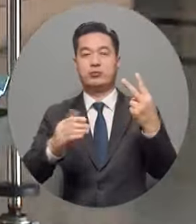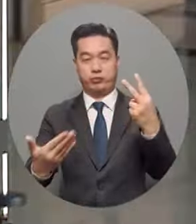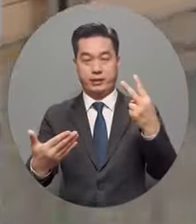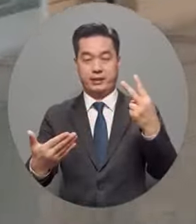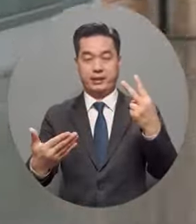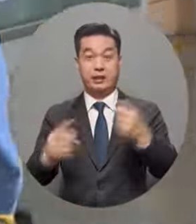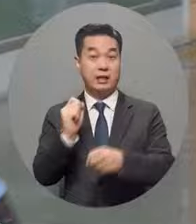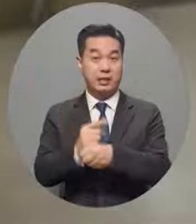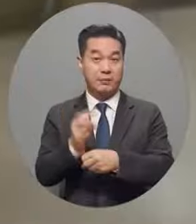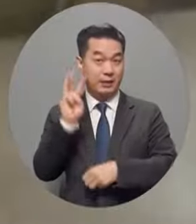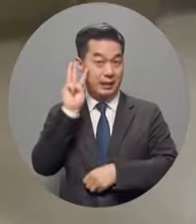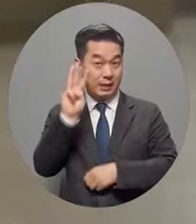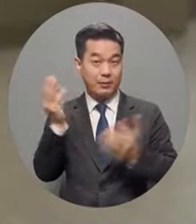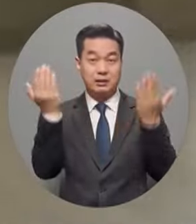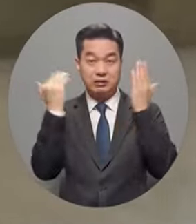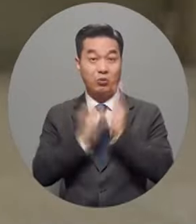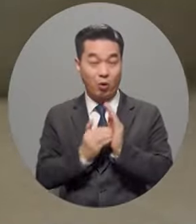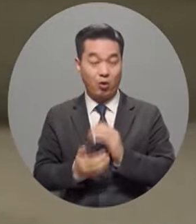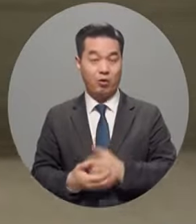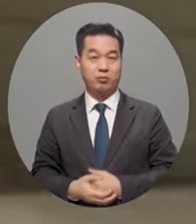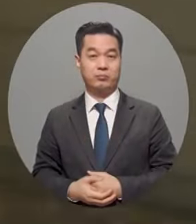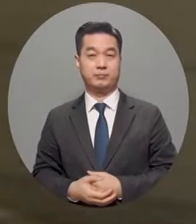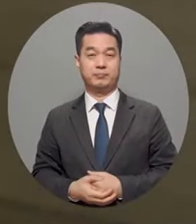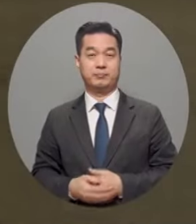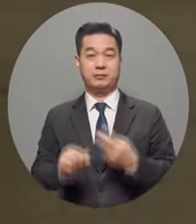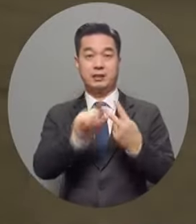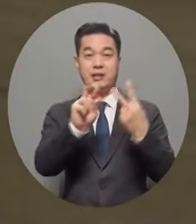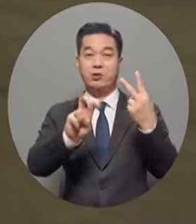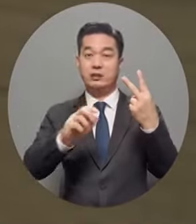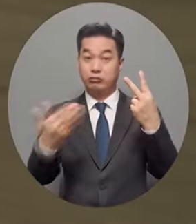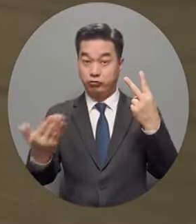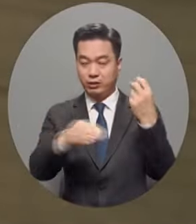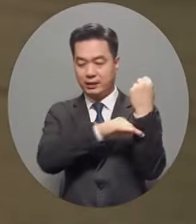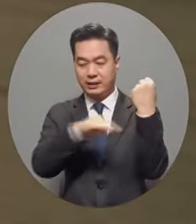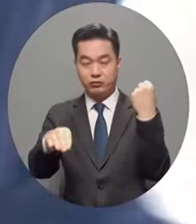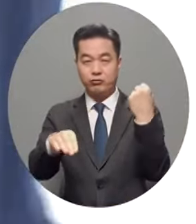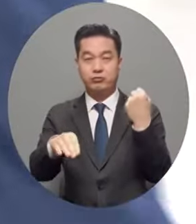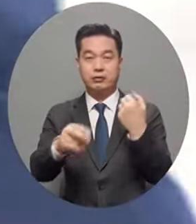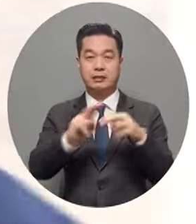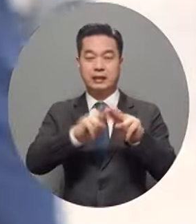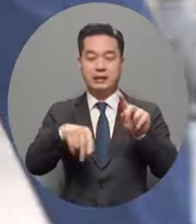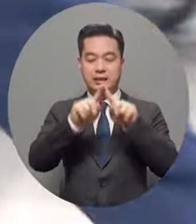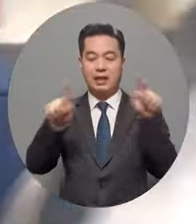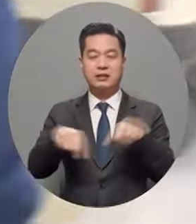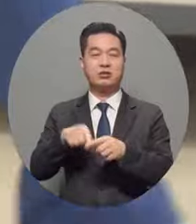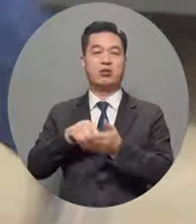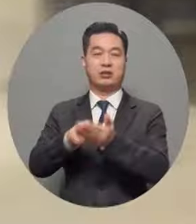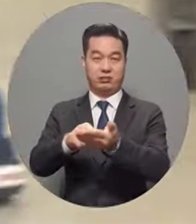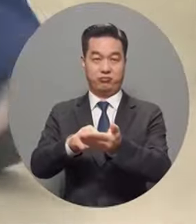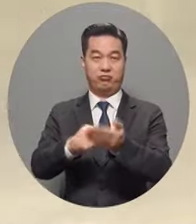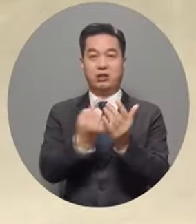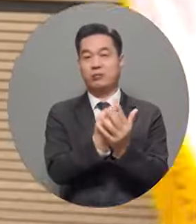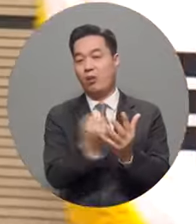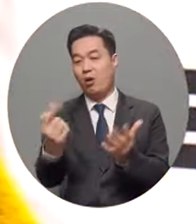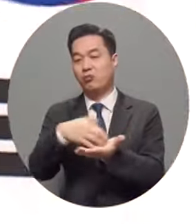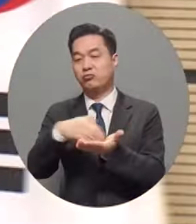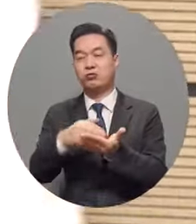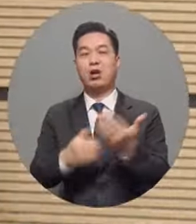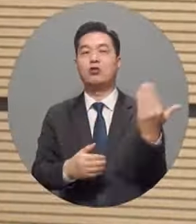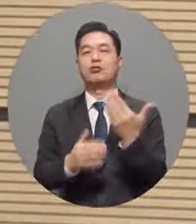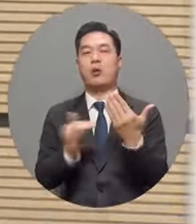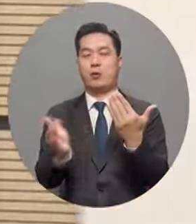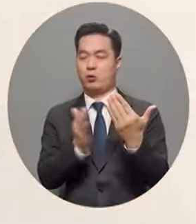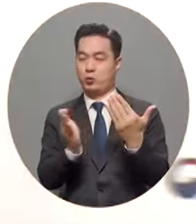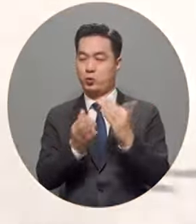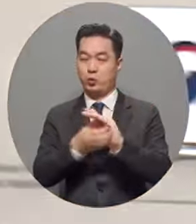이미 사흘이 지났습니다 그날 기준 사직서를 내고 현장을 이탈한 전공은 9천명에 육박합니다 정부는